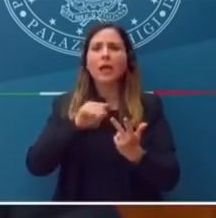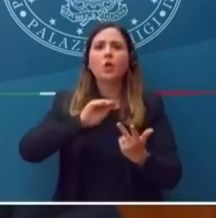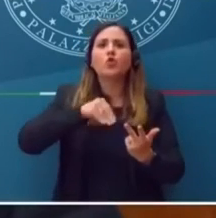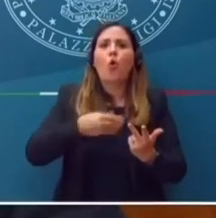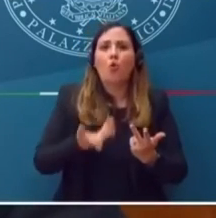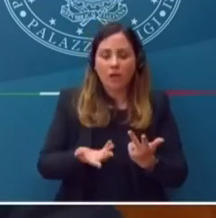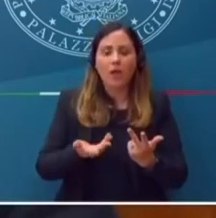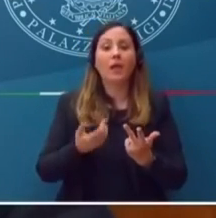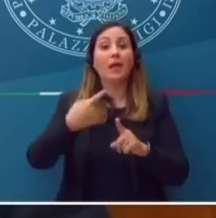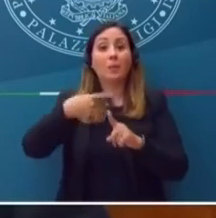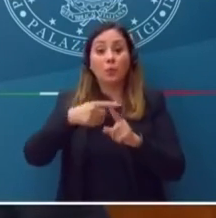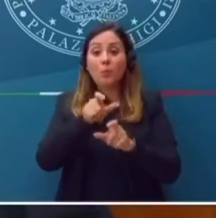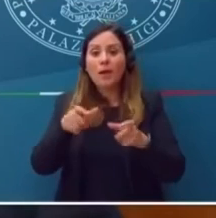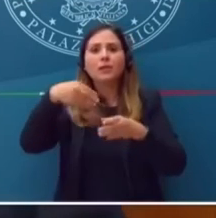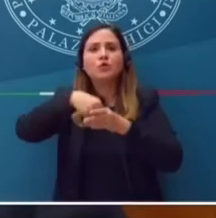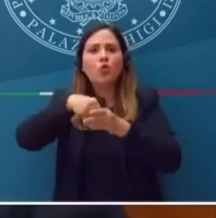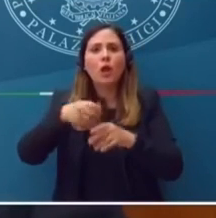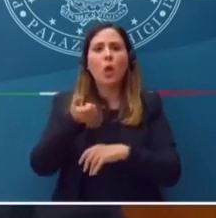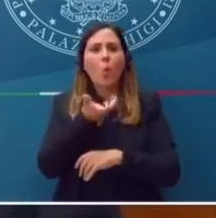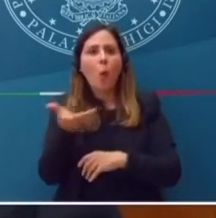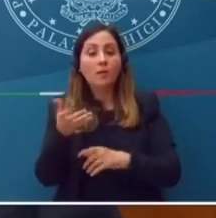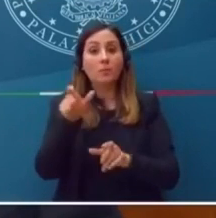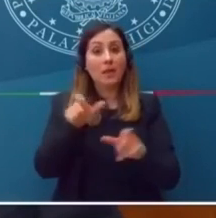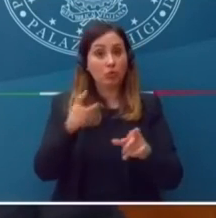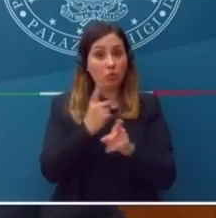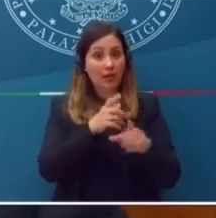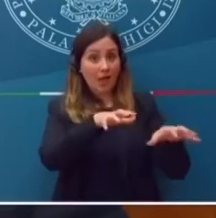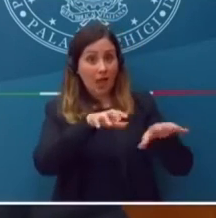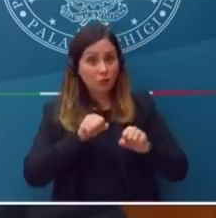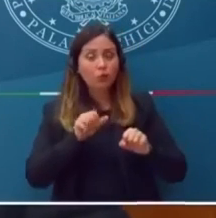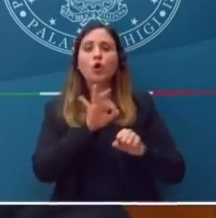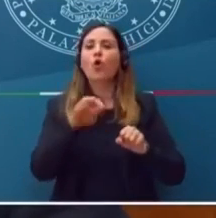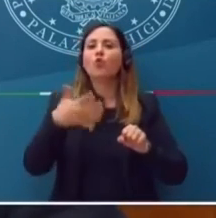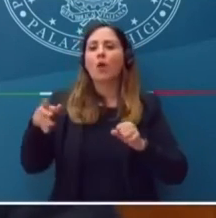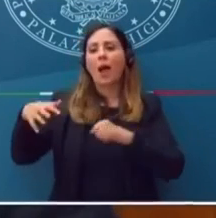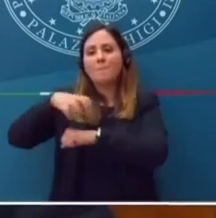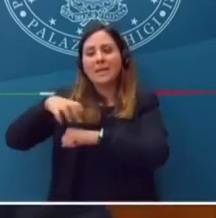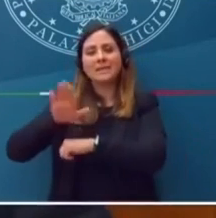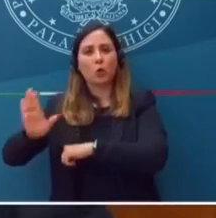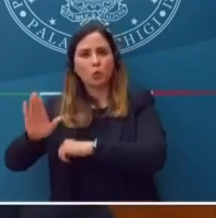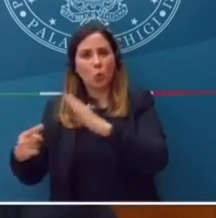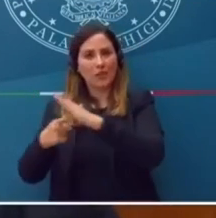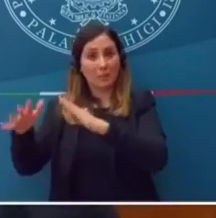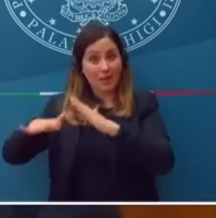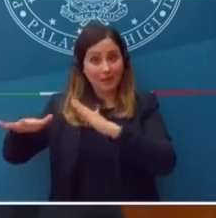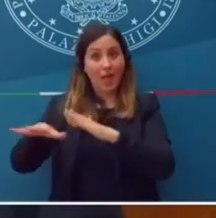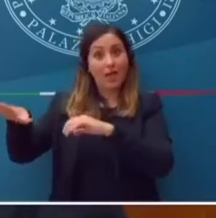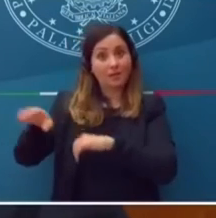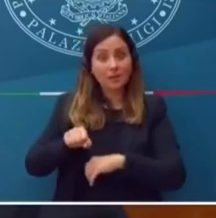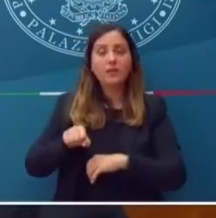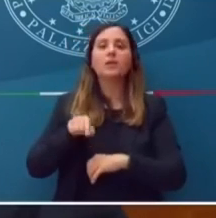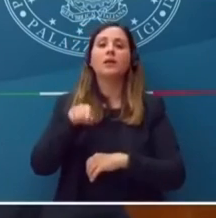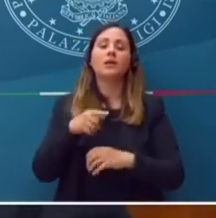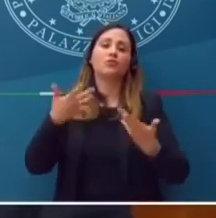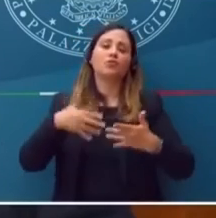persone dovranno essere assunte o sarà personale dei ministeri, col precedente governo c'era stata anche una